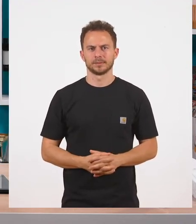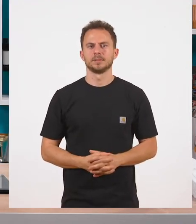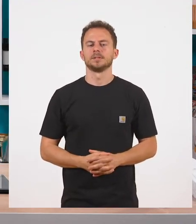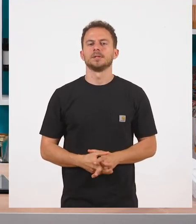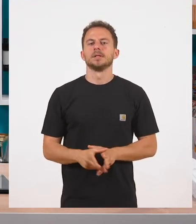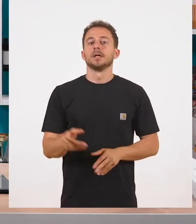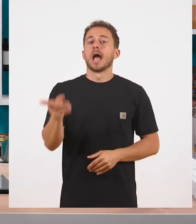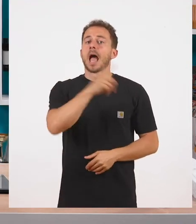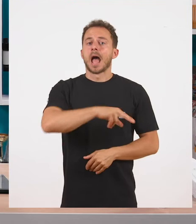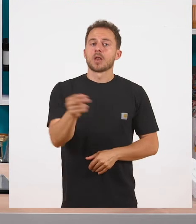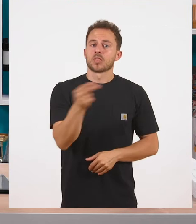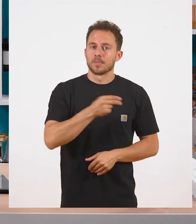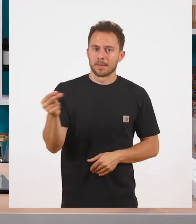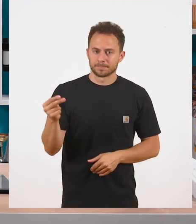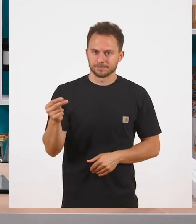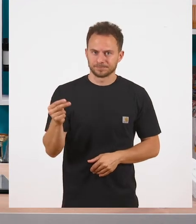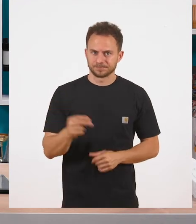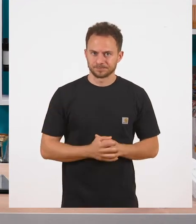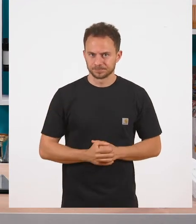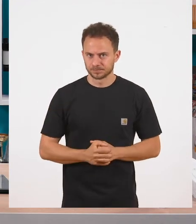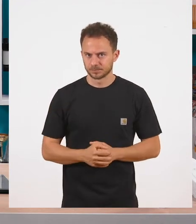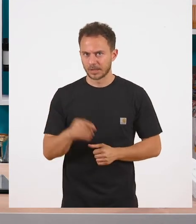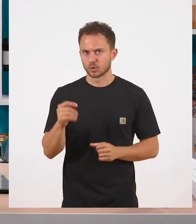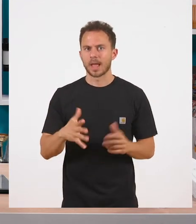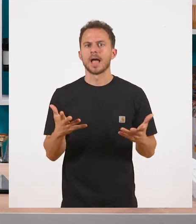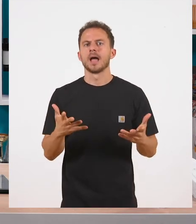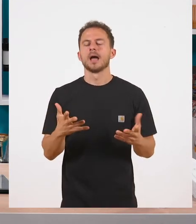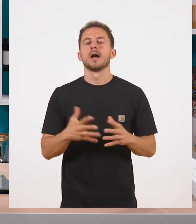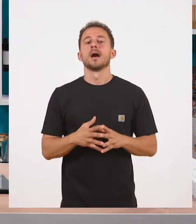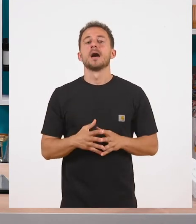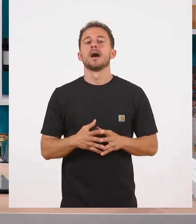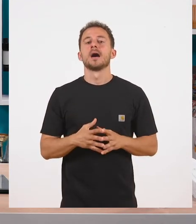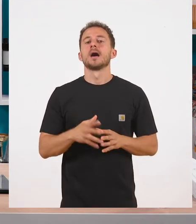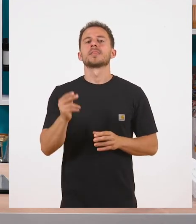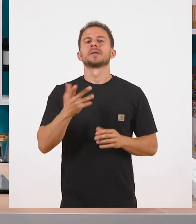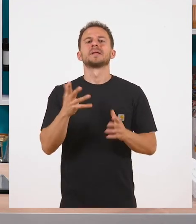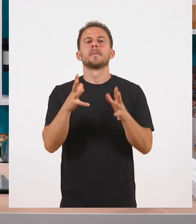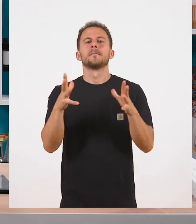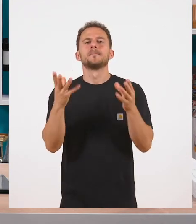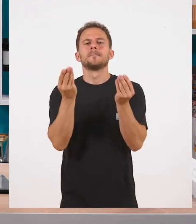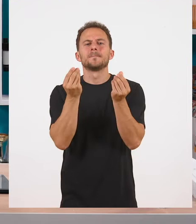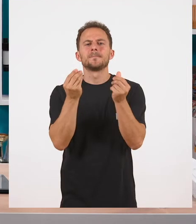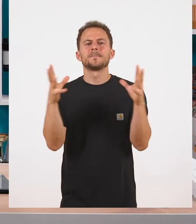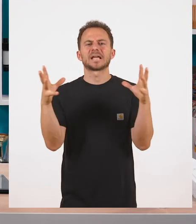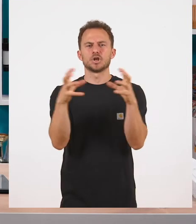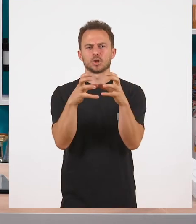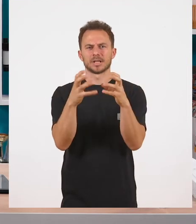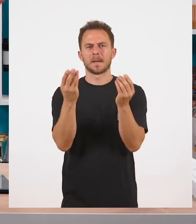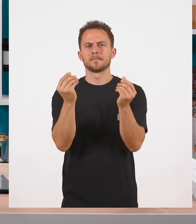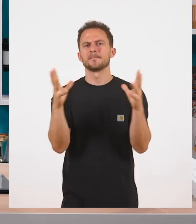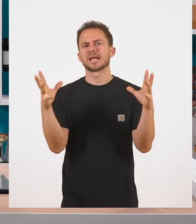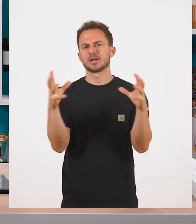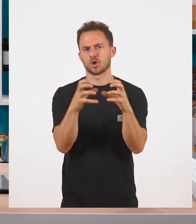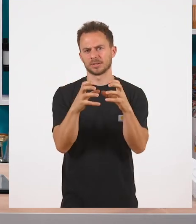Προχωράμε. Πάμε στο τελευταίο μέγεθος που θα μιλήσουμε σήμερα, που είναι η πυκνότητα. Συγγνώμη, την